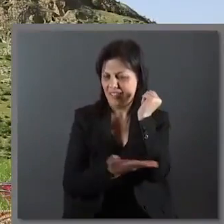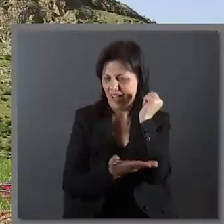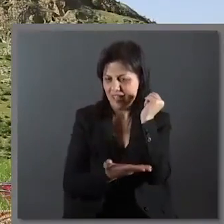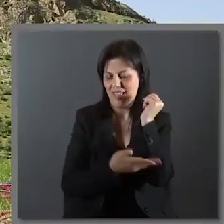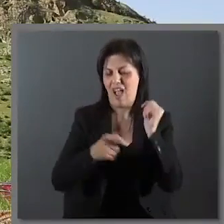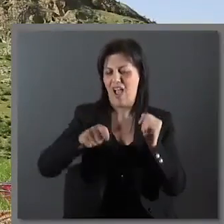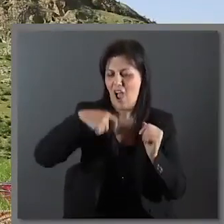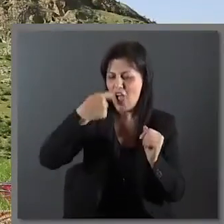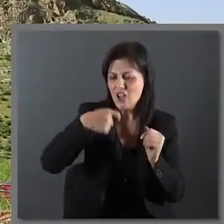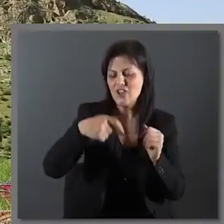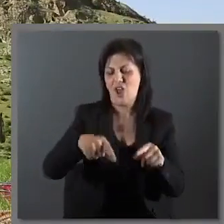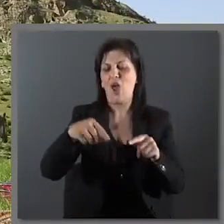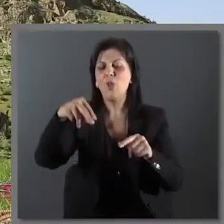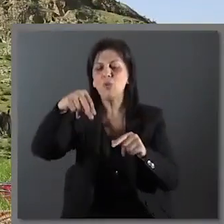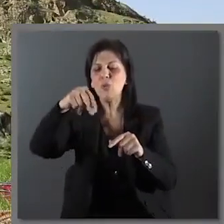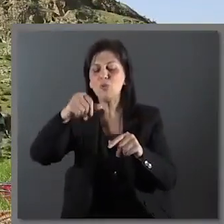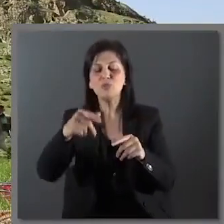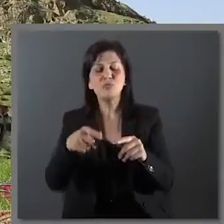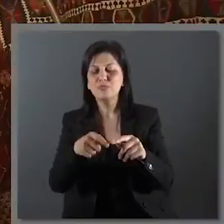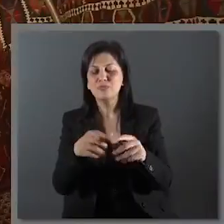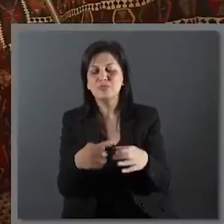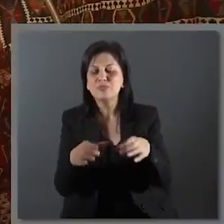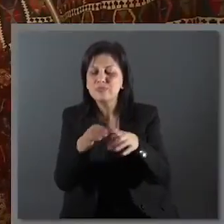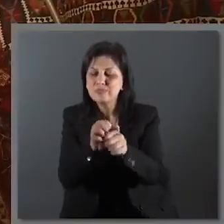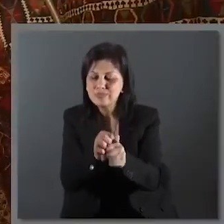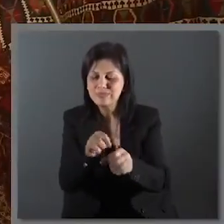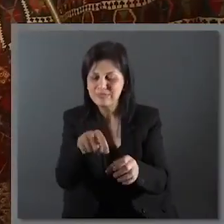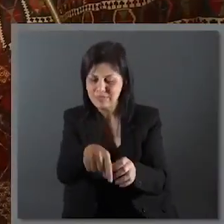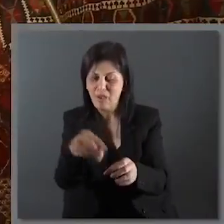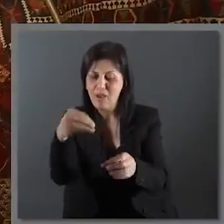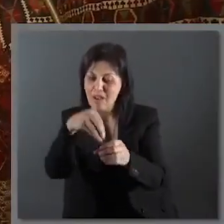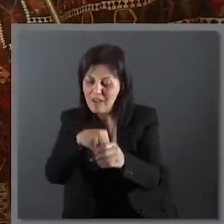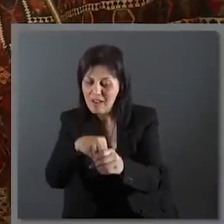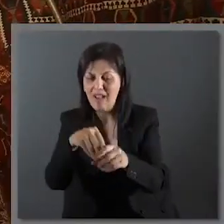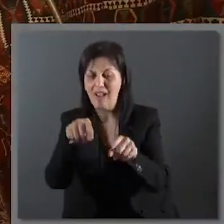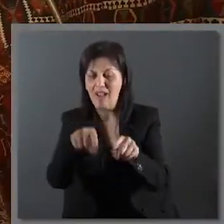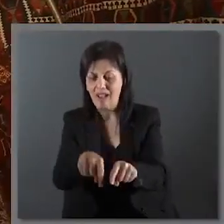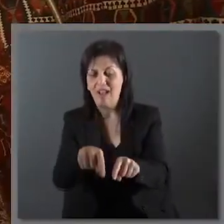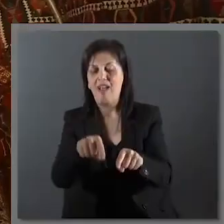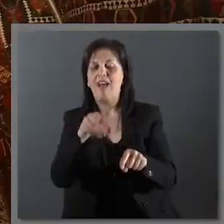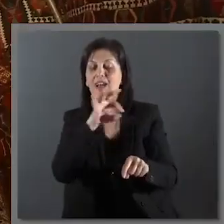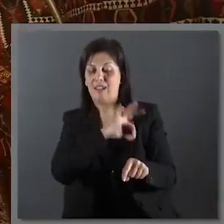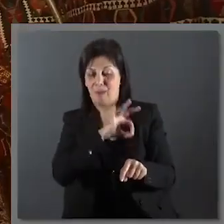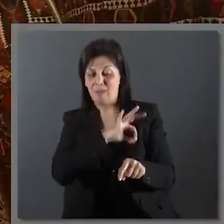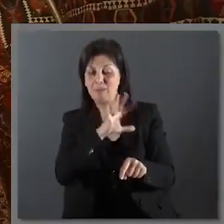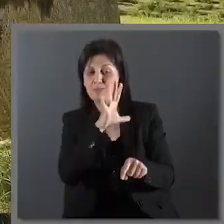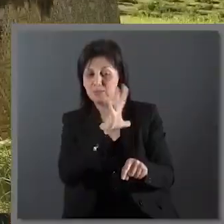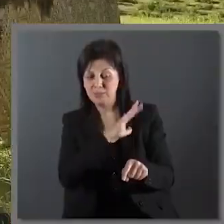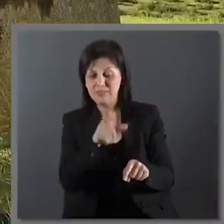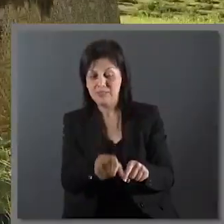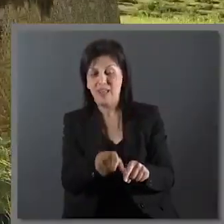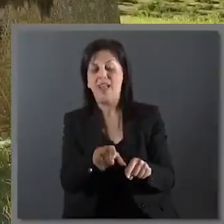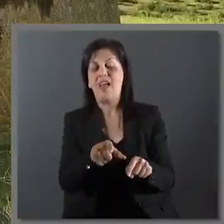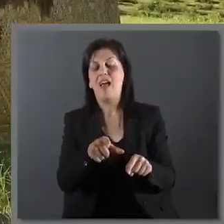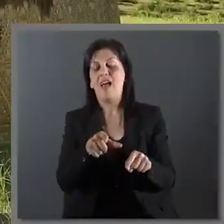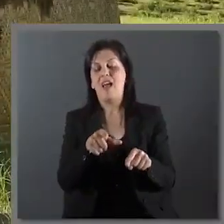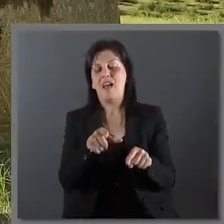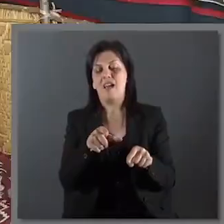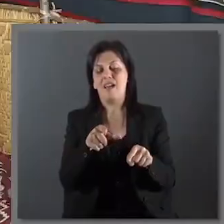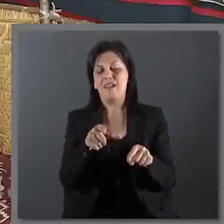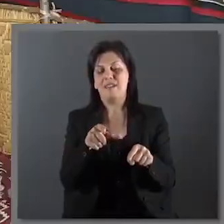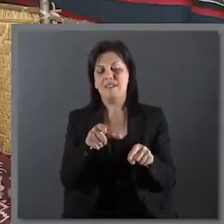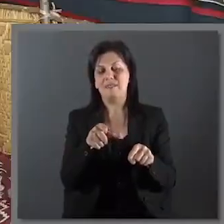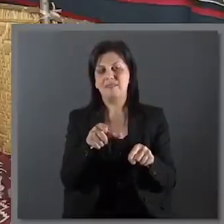duzu isə duz torbasında saxlayırdılar. Bu torbaların qulpları onları alaçıqın içəri tərəfində divardan asmağa imkan